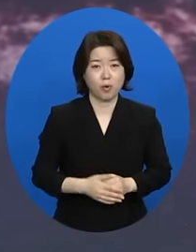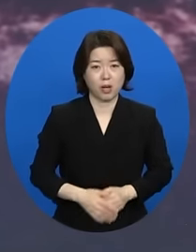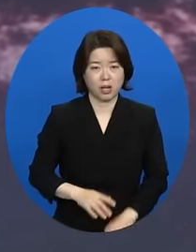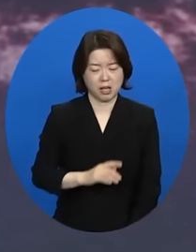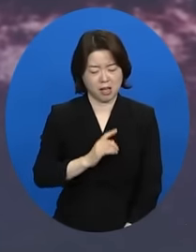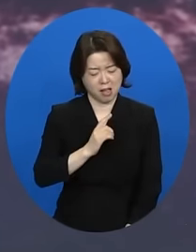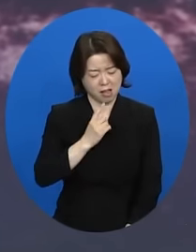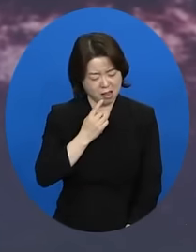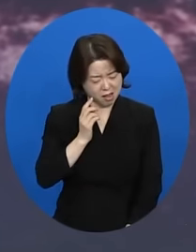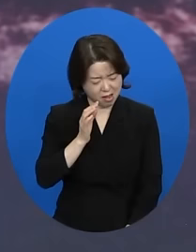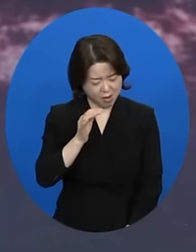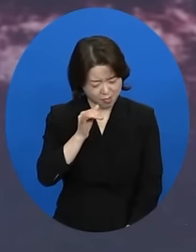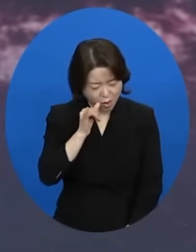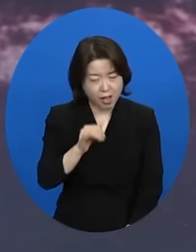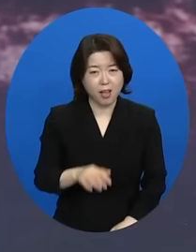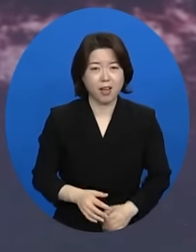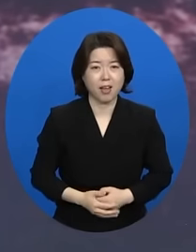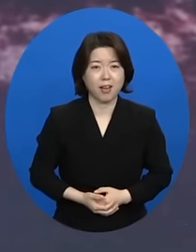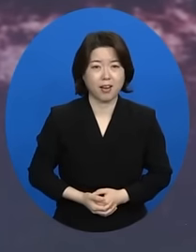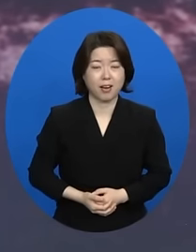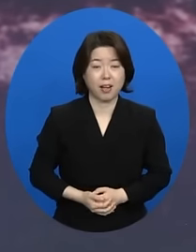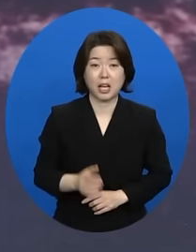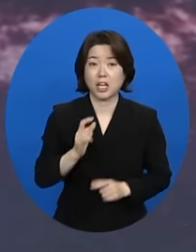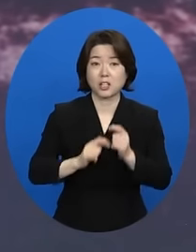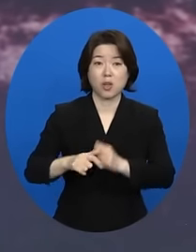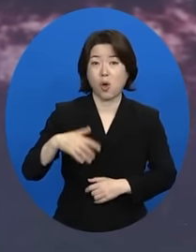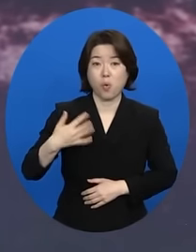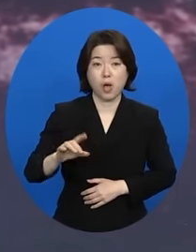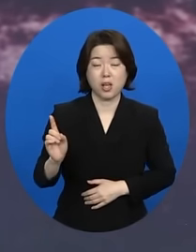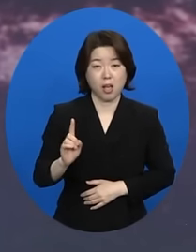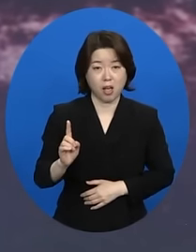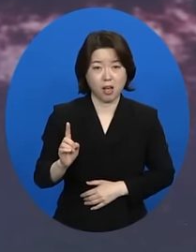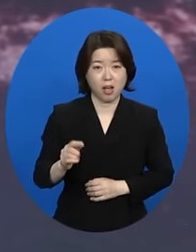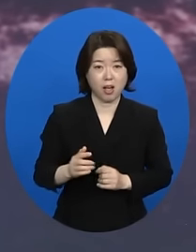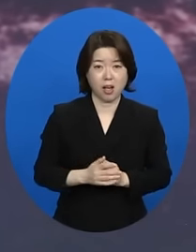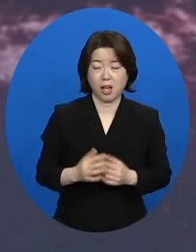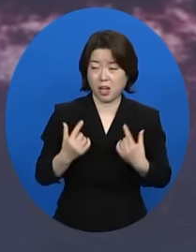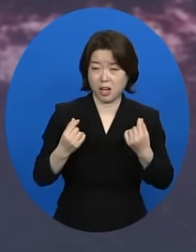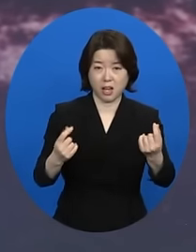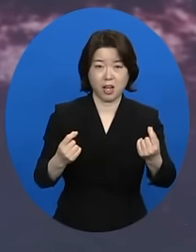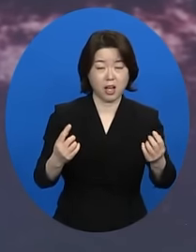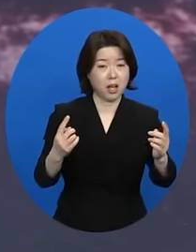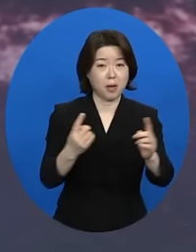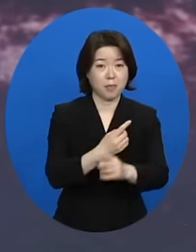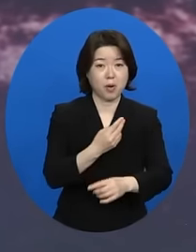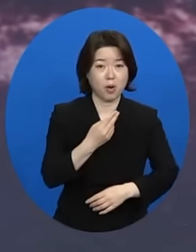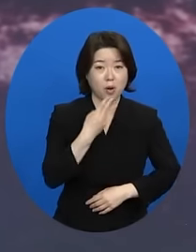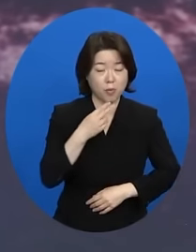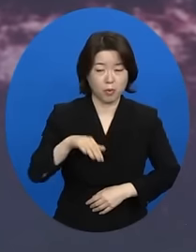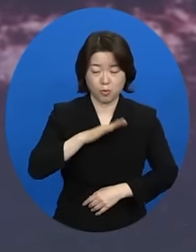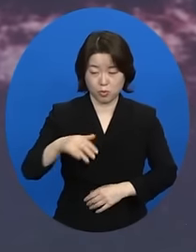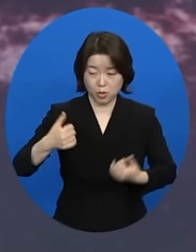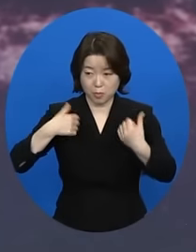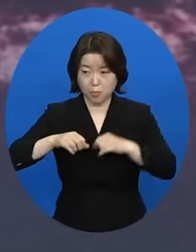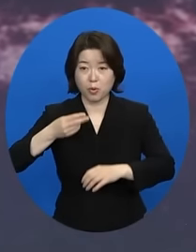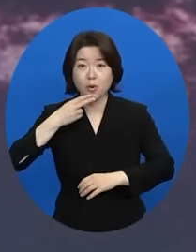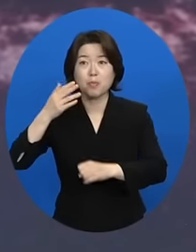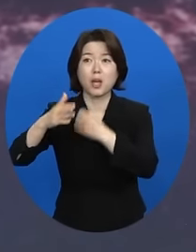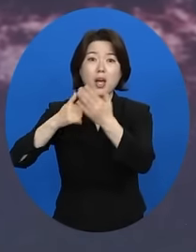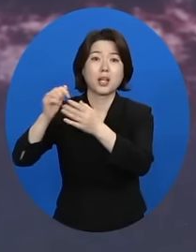지독하지 않습니까? 더 대단하신 분은 꾸준하게 변치 않게 우리를 포기하지 않는 하나님의